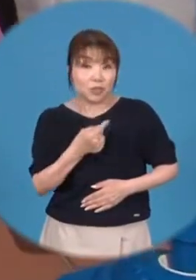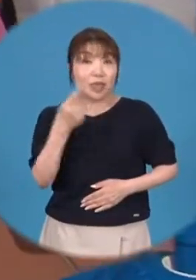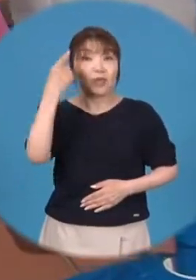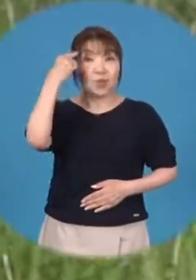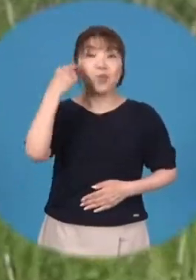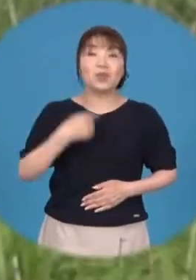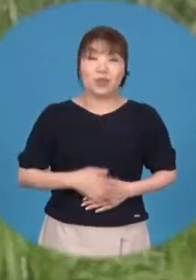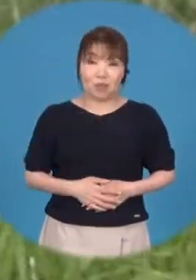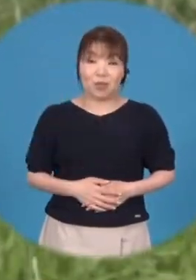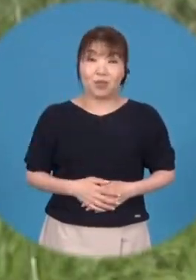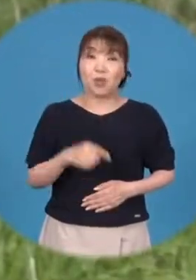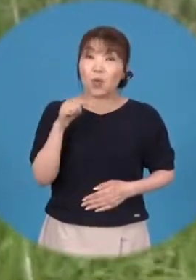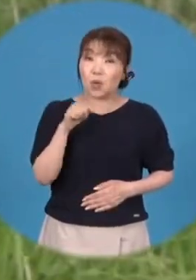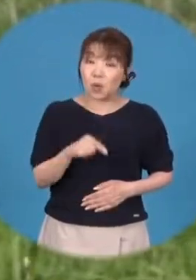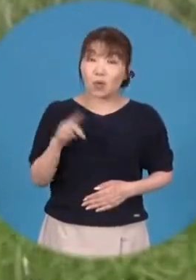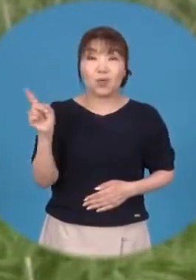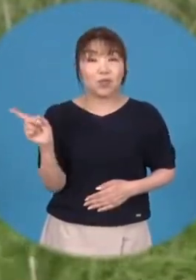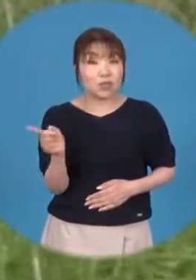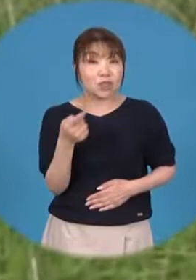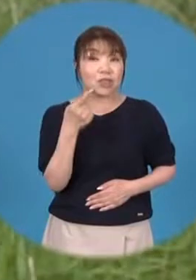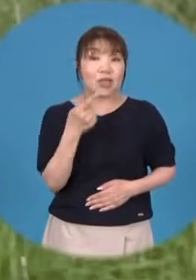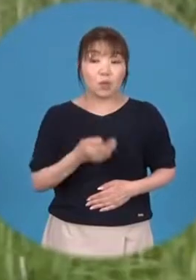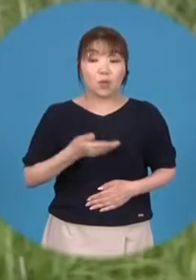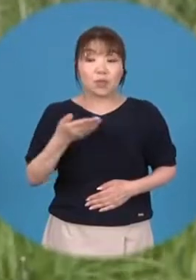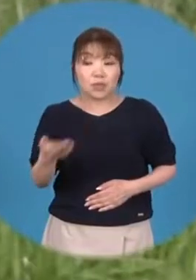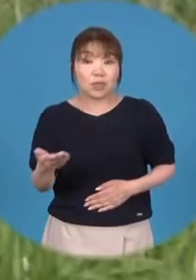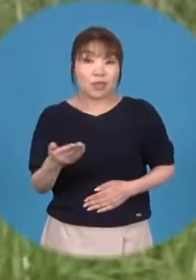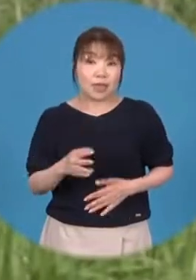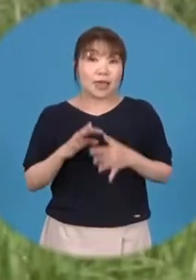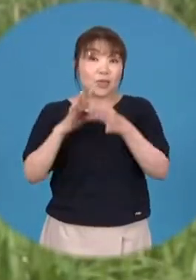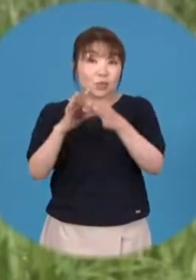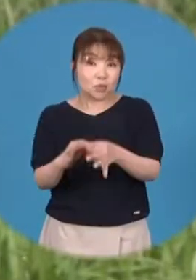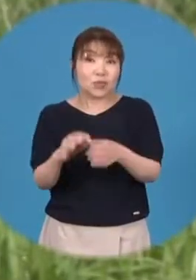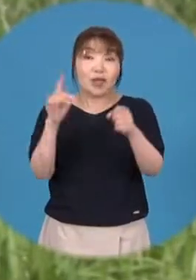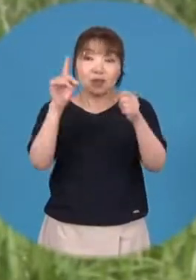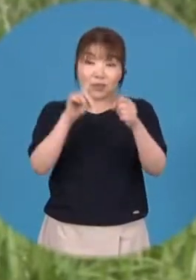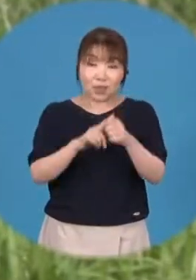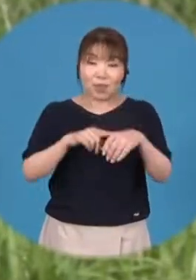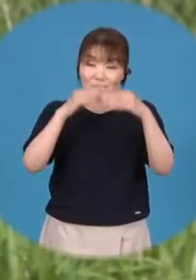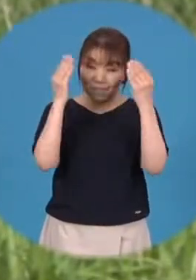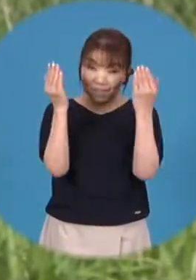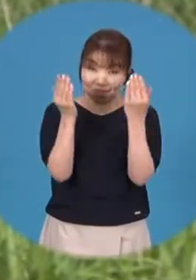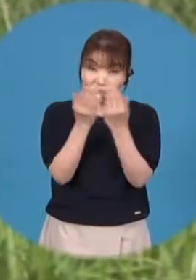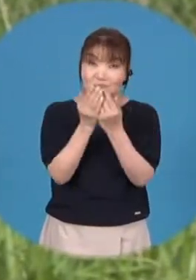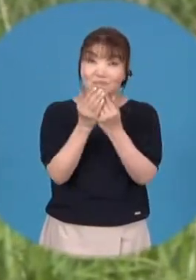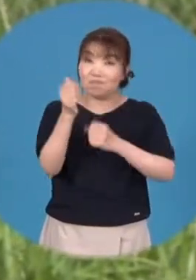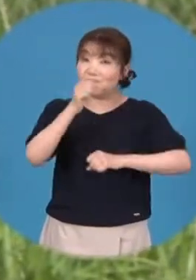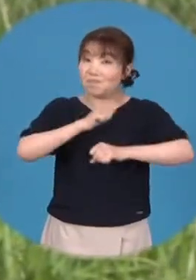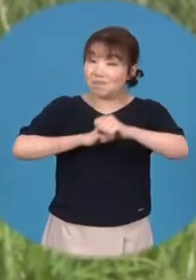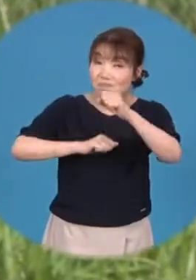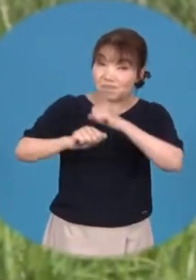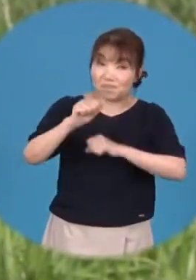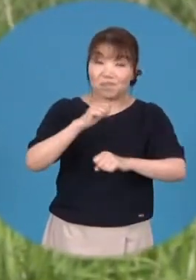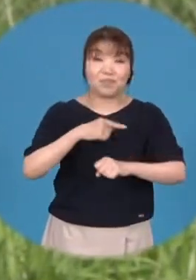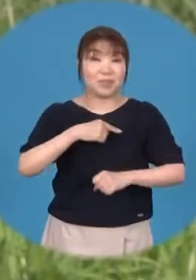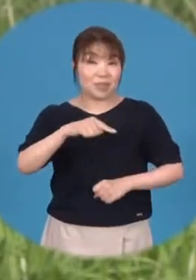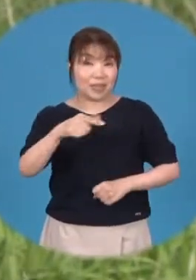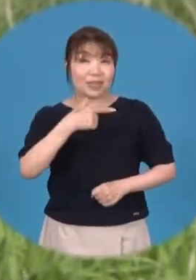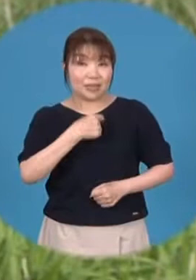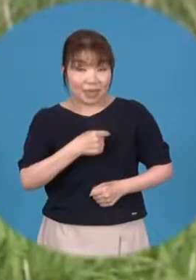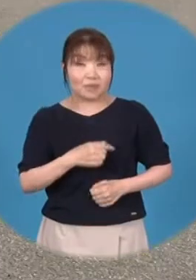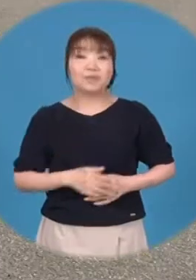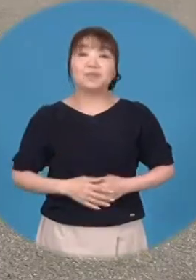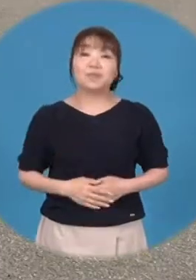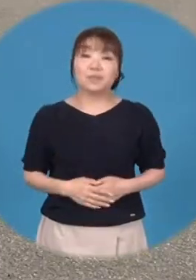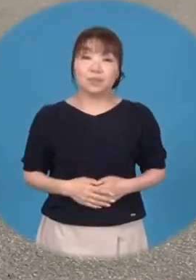えております。この垂井町の自然を次世代につなぐために、全面的に垂井町も取り組んでまいりたいと思っております。